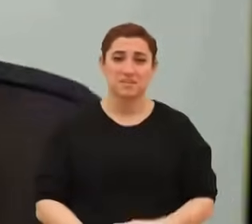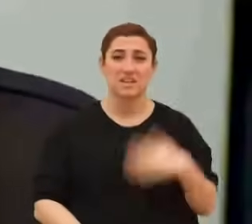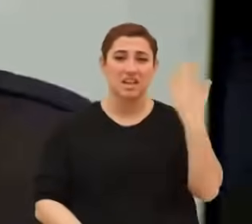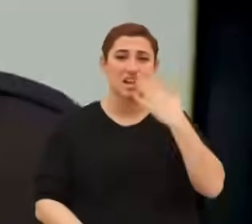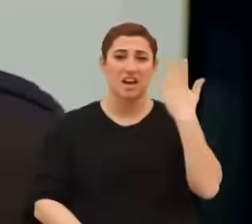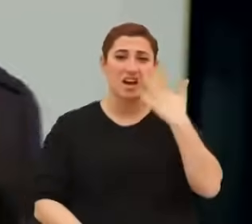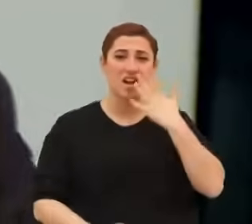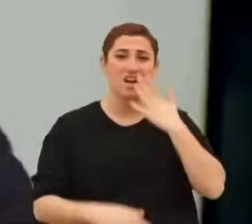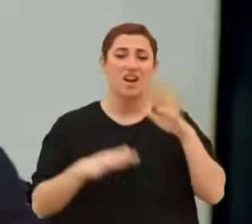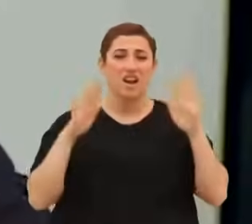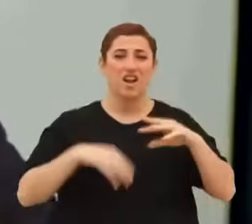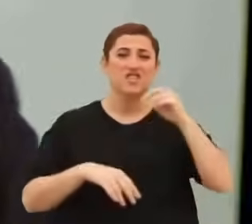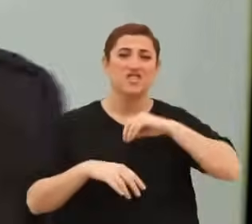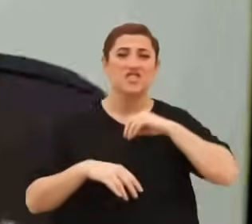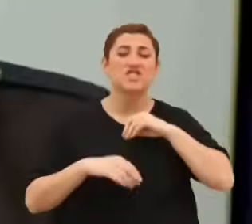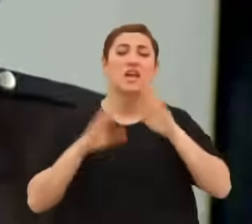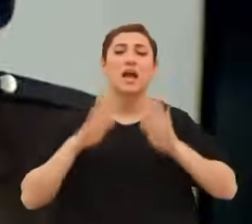Karakal içine